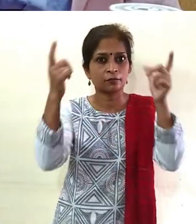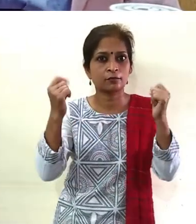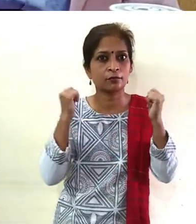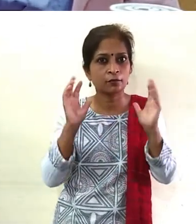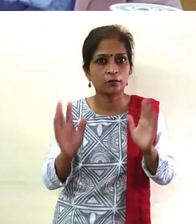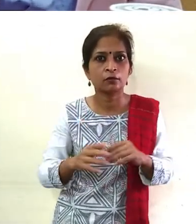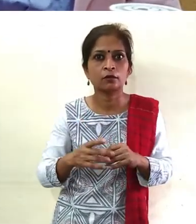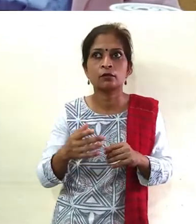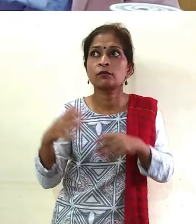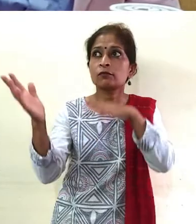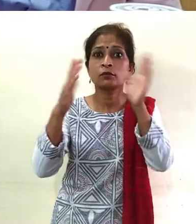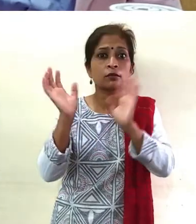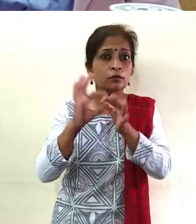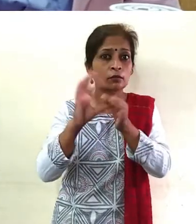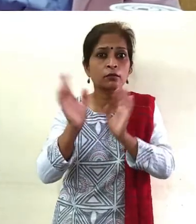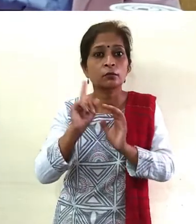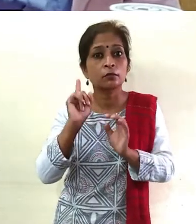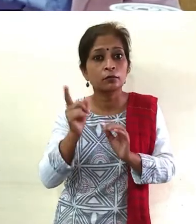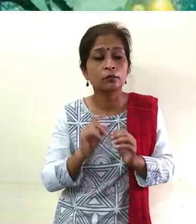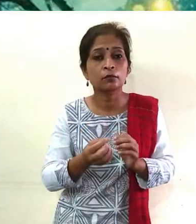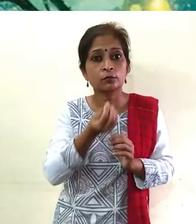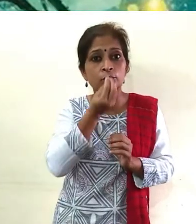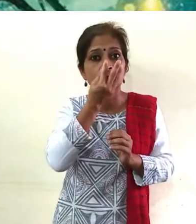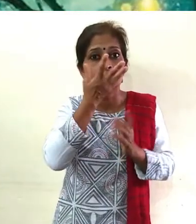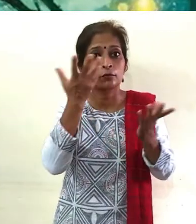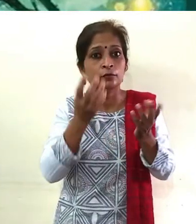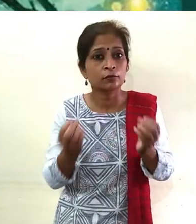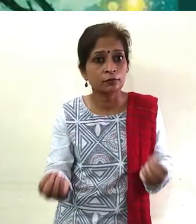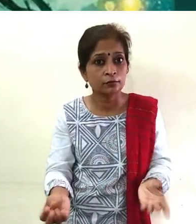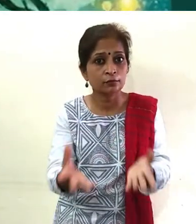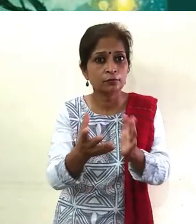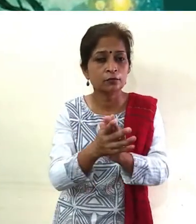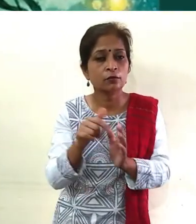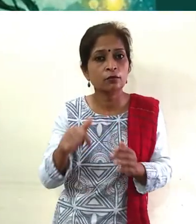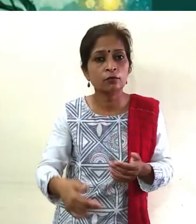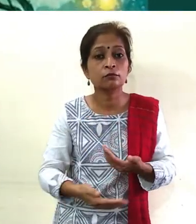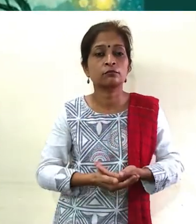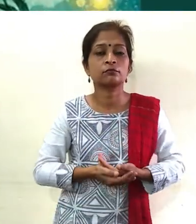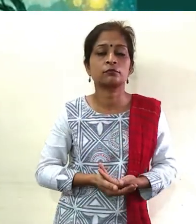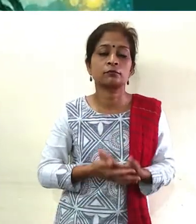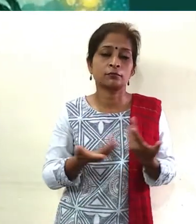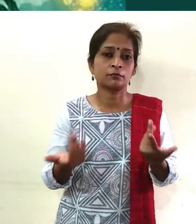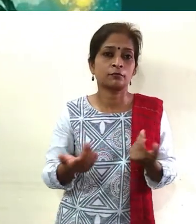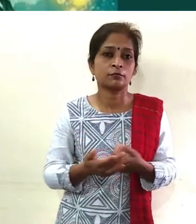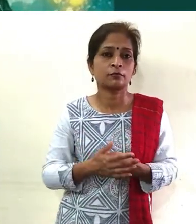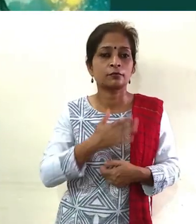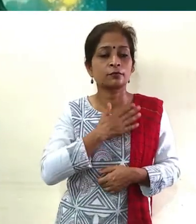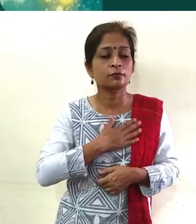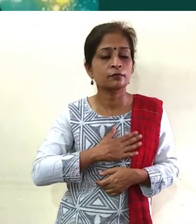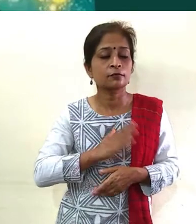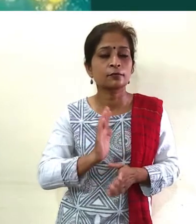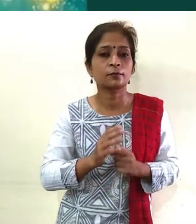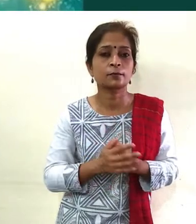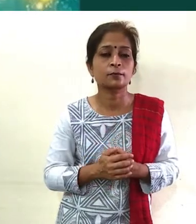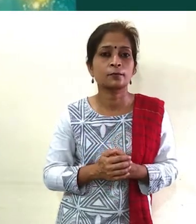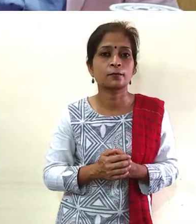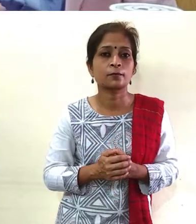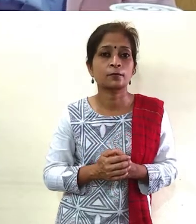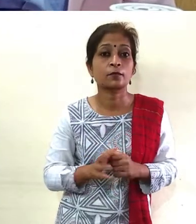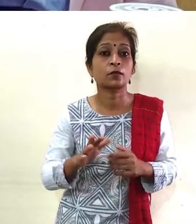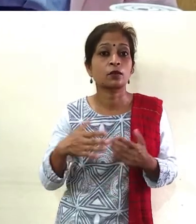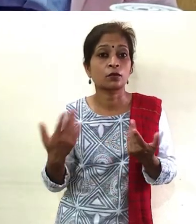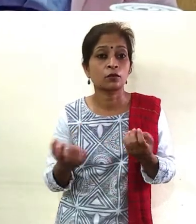जाते थे, बेमौसम फूल खिलते थे उसमें। तो ऐसा एक शांत गंभीर व्यक्ति, इसलिए बुद्ध का प्रभाव देखें, इतने